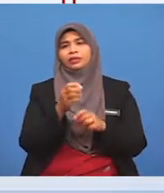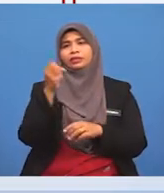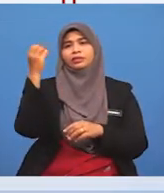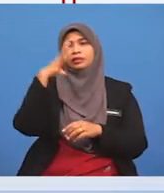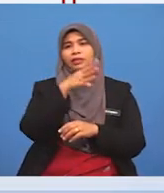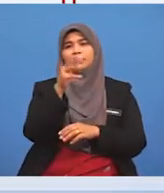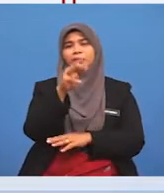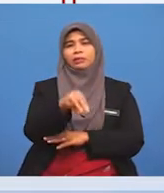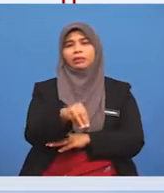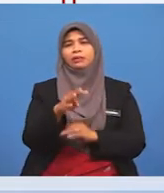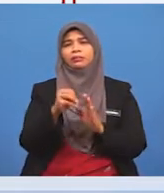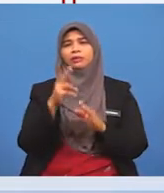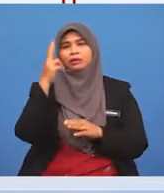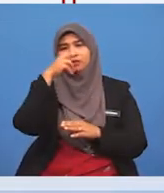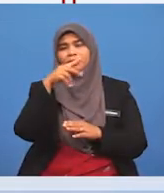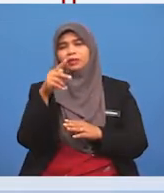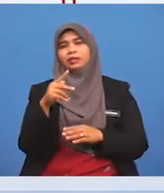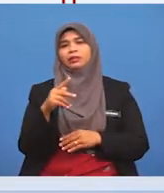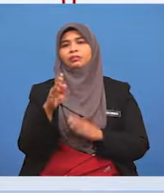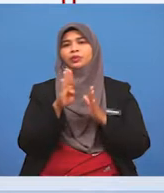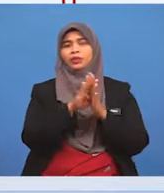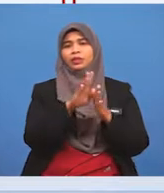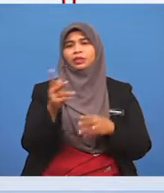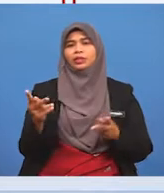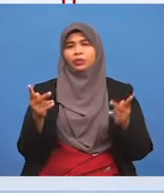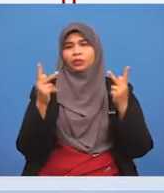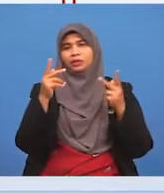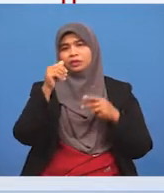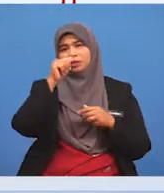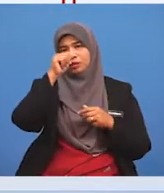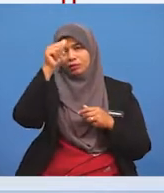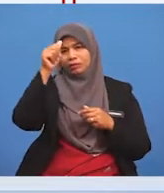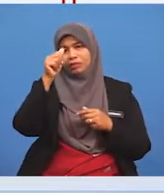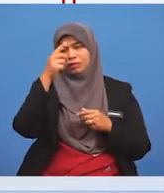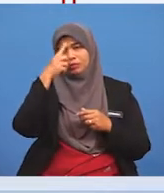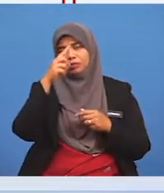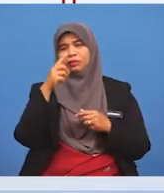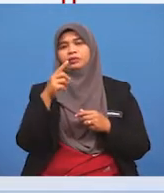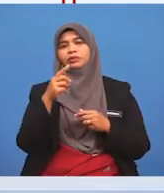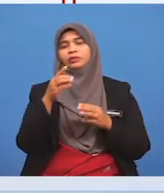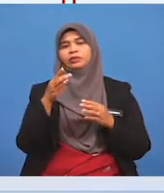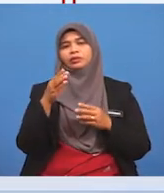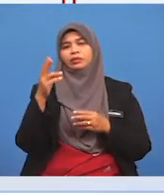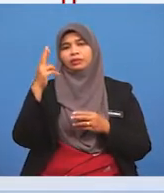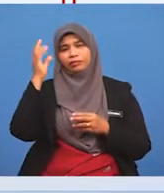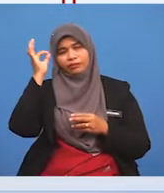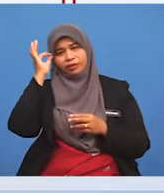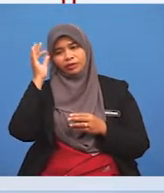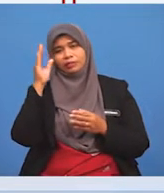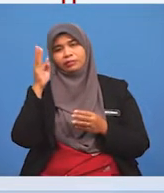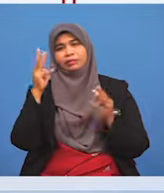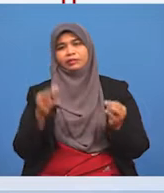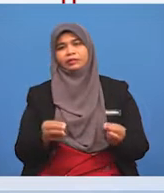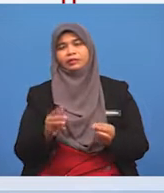pergerakan bulan merupakan dalil kekuasaan dan keesaan Allah untuk renungan manusia. Yang